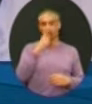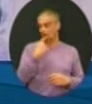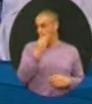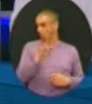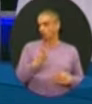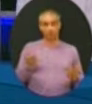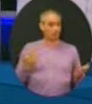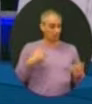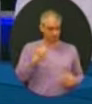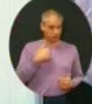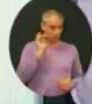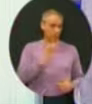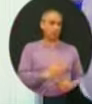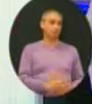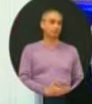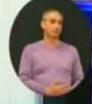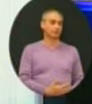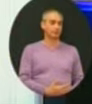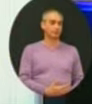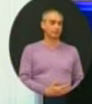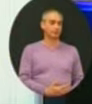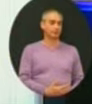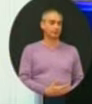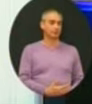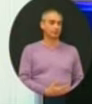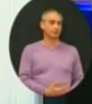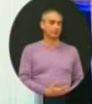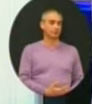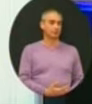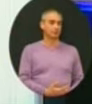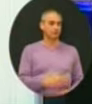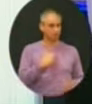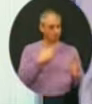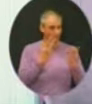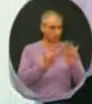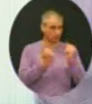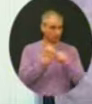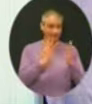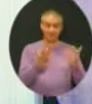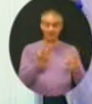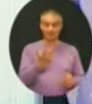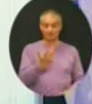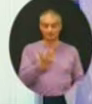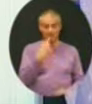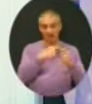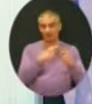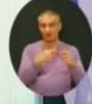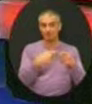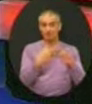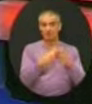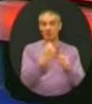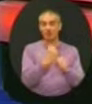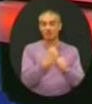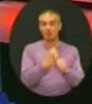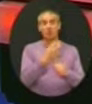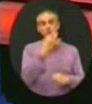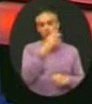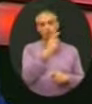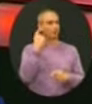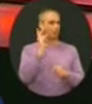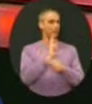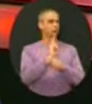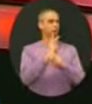הכל. א', אני נגד. אתה תנגד. אם זה רק... אמרתי כל הזמן. אוקיי. בואו נבחין. אני חושב שחברי מפלגת העבודה רשאים לשמור